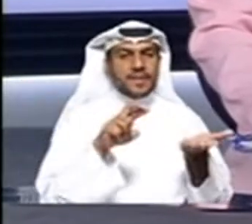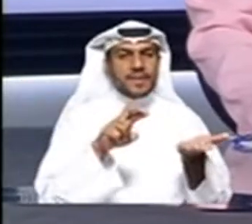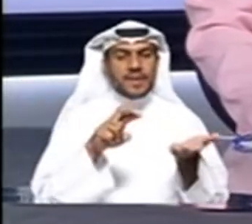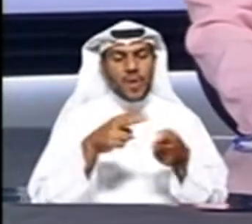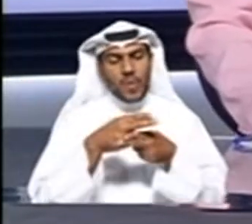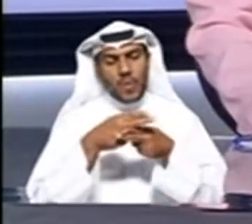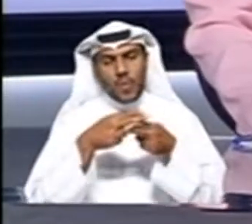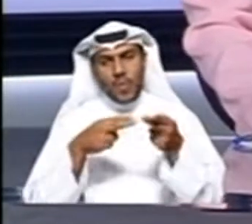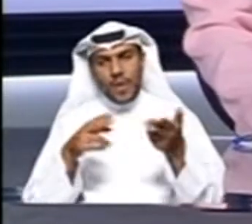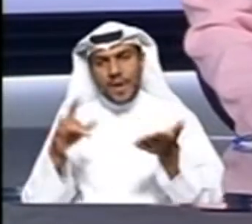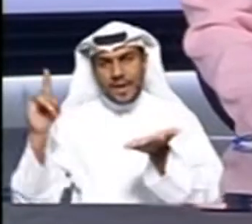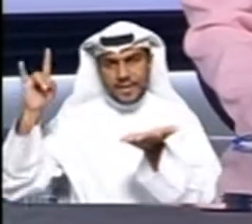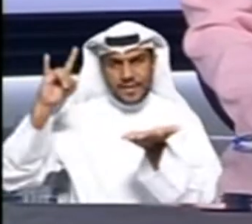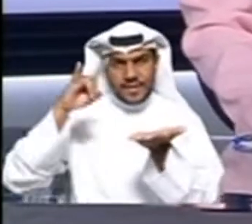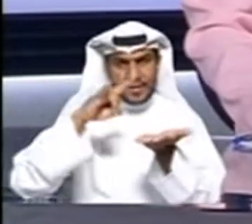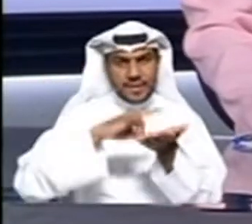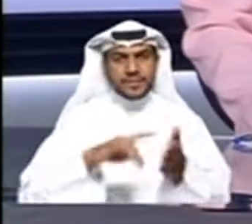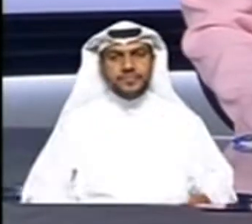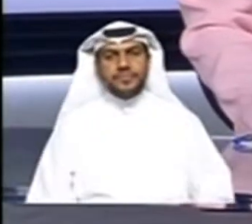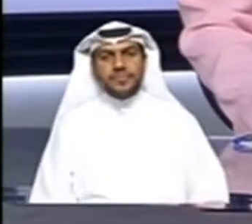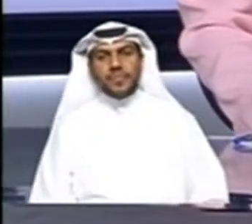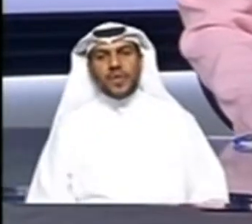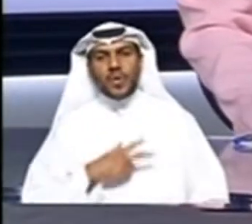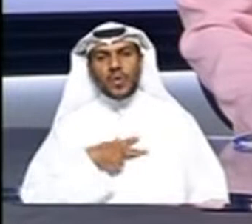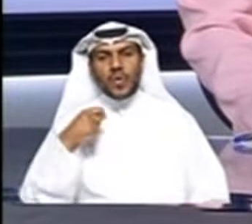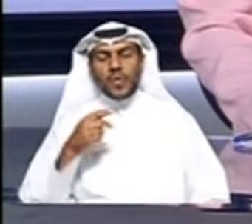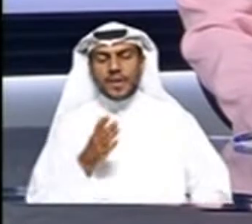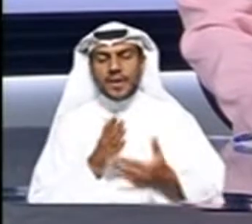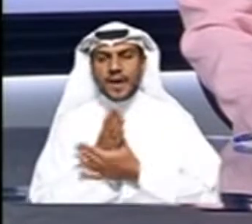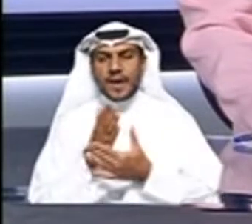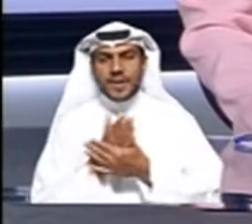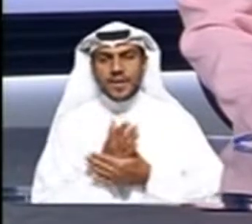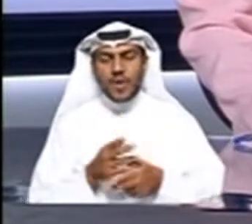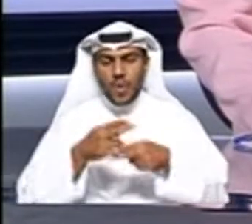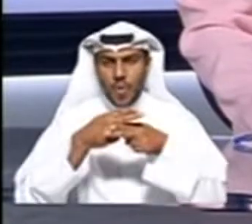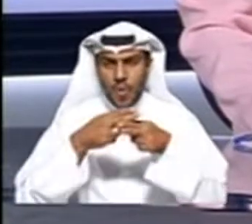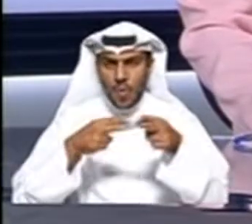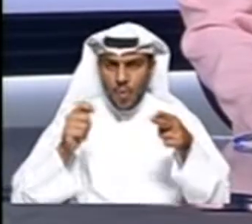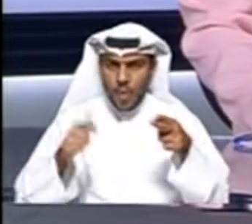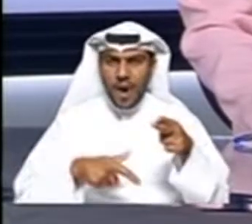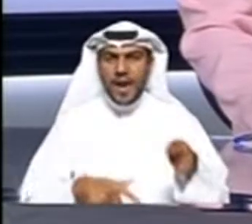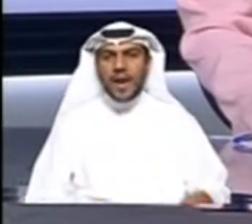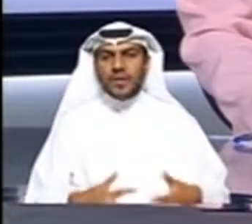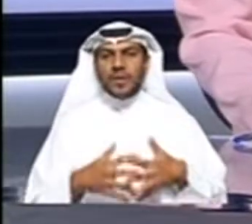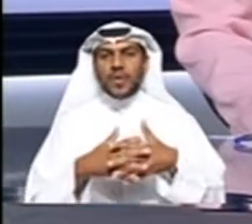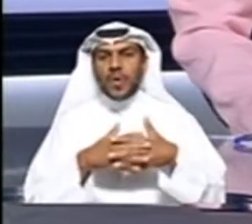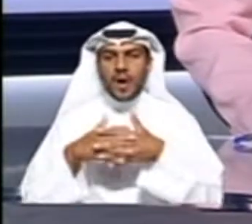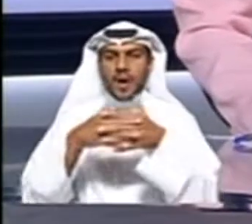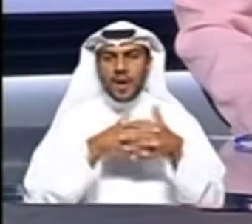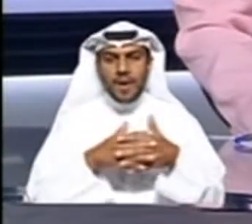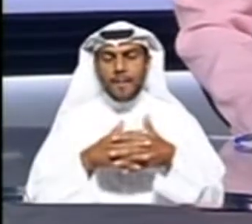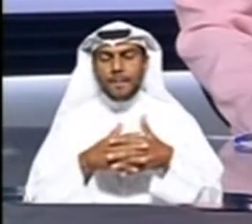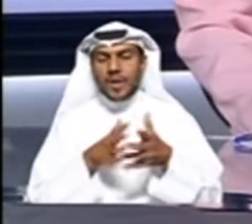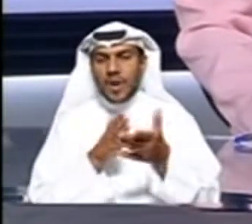إلى البلاد. نعم محمد، وزيراء الخارجية الكويتي والأمريكي عقدا بعد اللقاء مؤتمرا صحفيا شددا فيه على